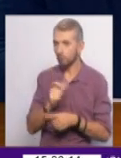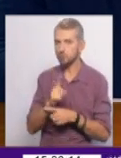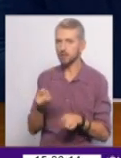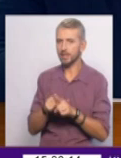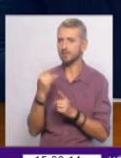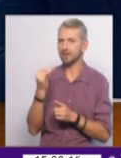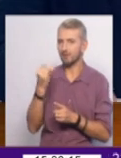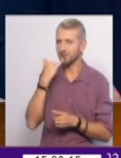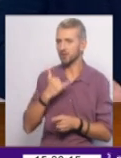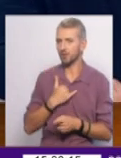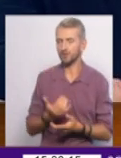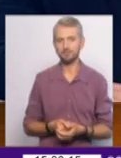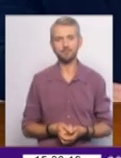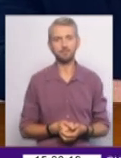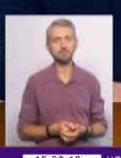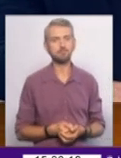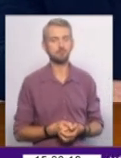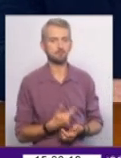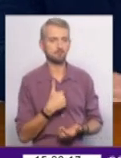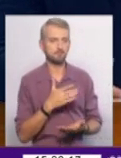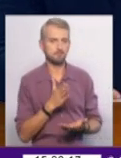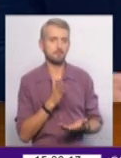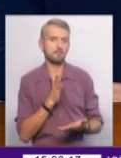дзвінок. Прошу. Ну, маючи досвід